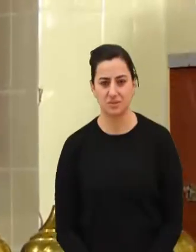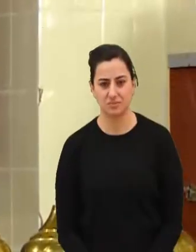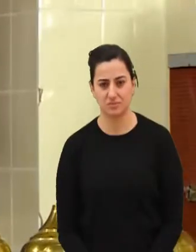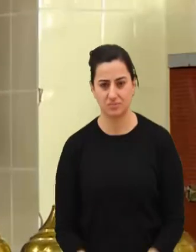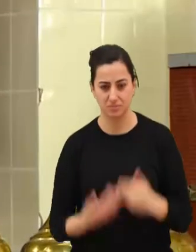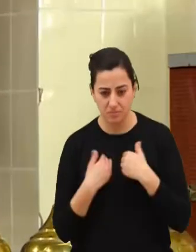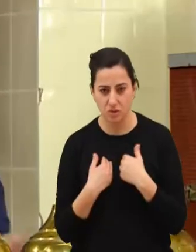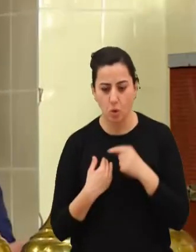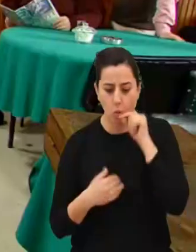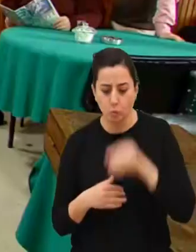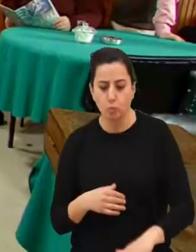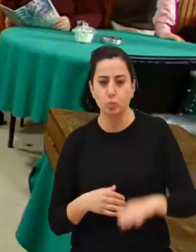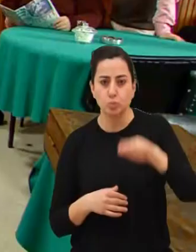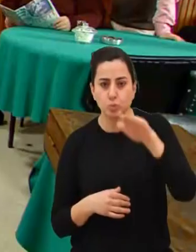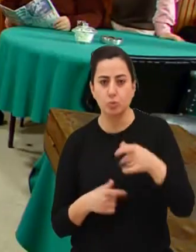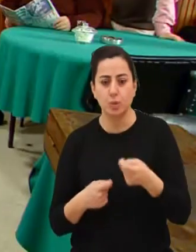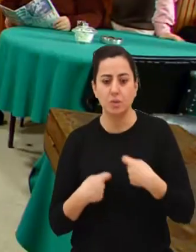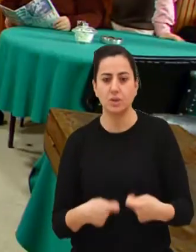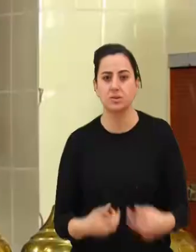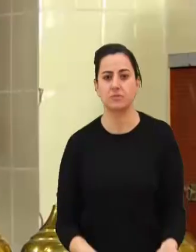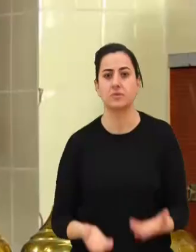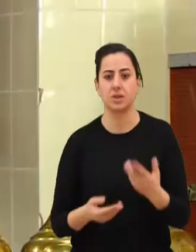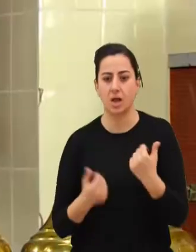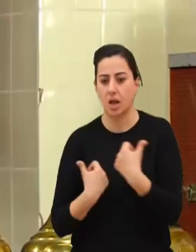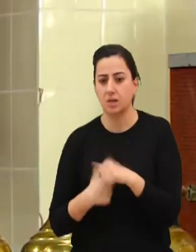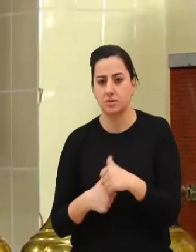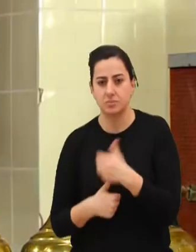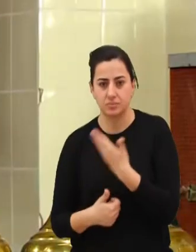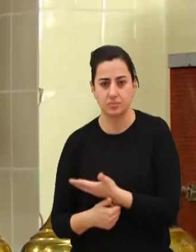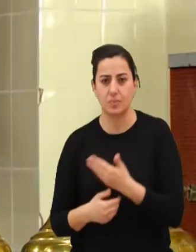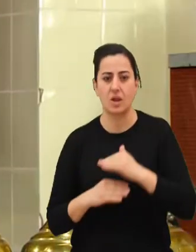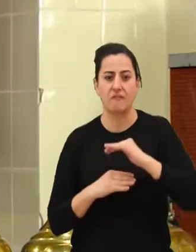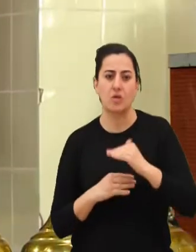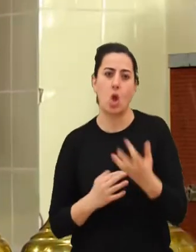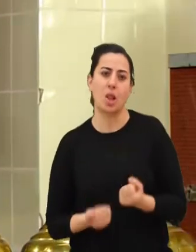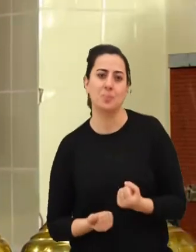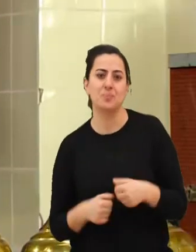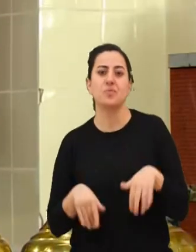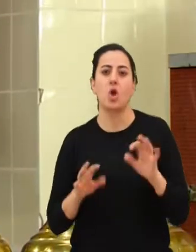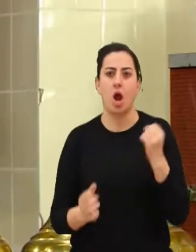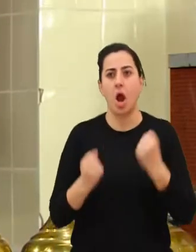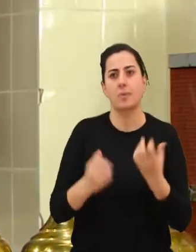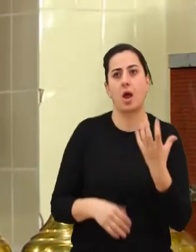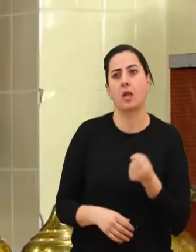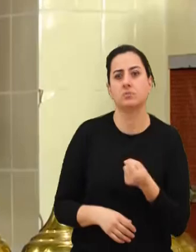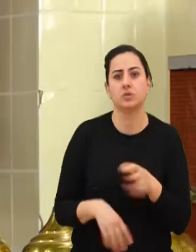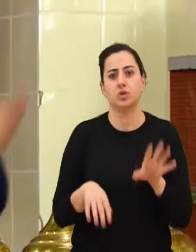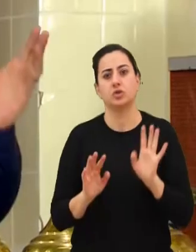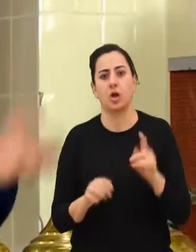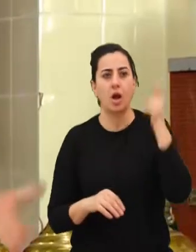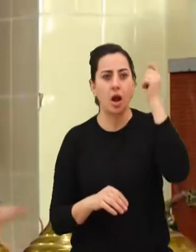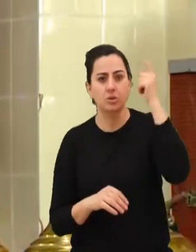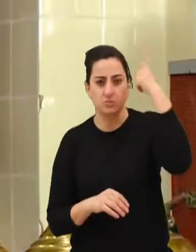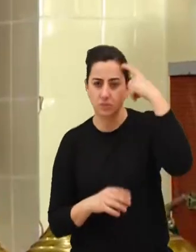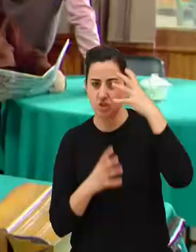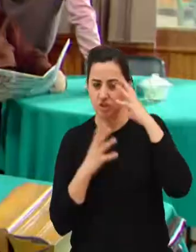Bak bizim oğlan büyüyor. Boyuna para istiyor. Ya, hanım desen yok videoyu alalım. Yok araba alalım. Kaynana başımın